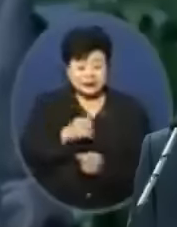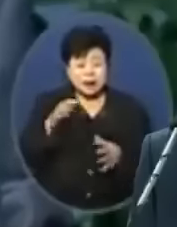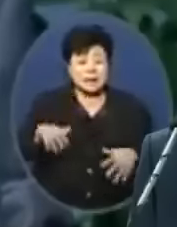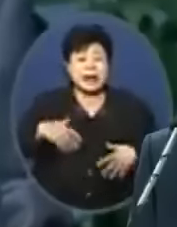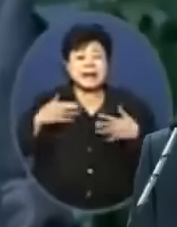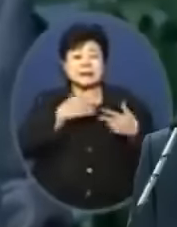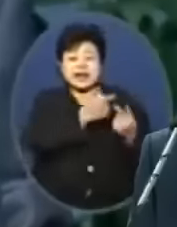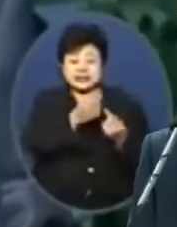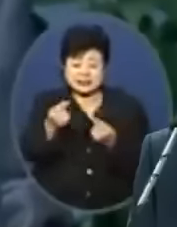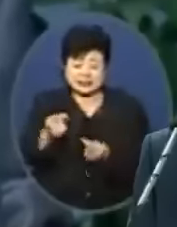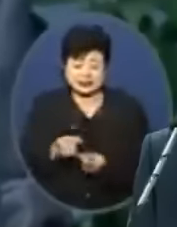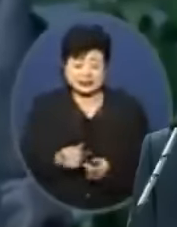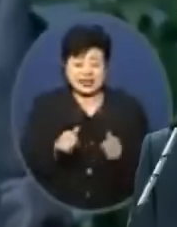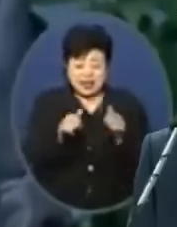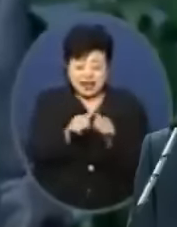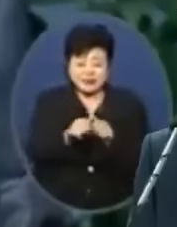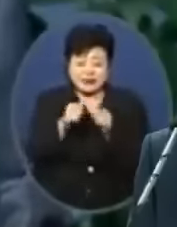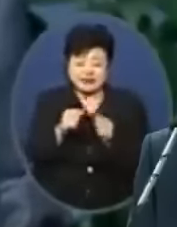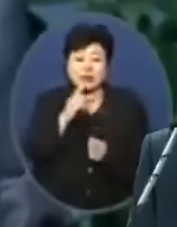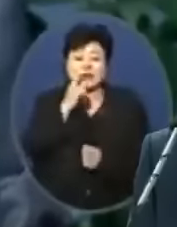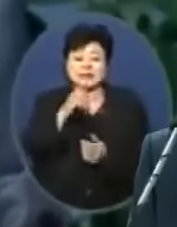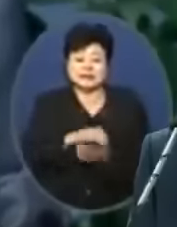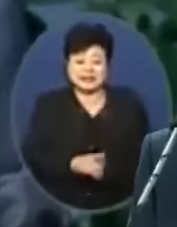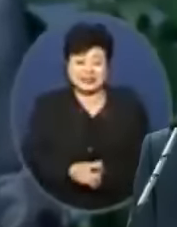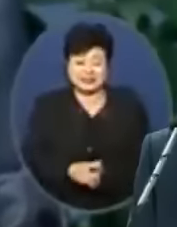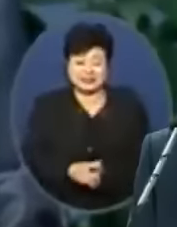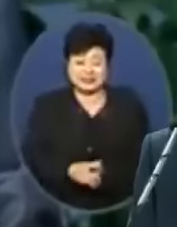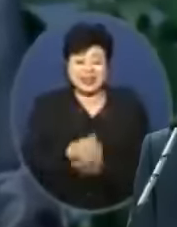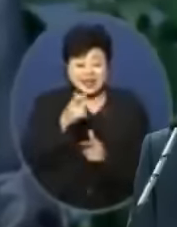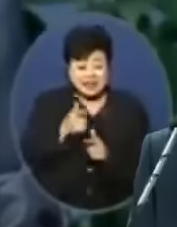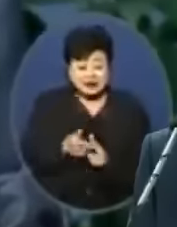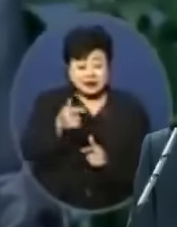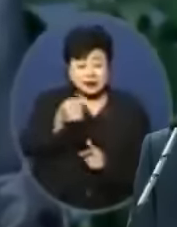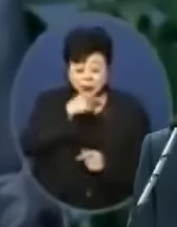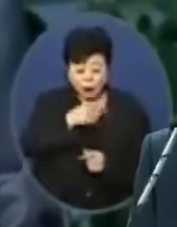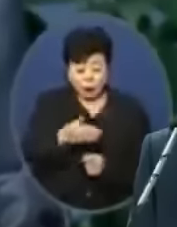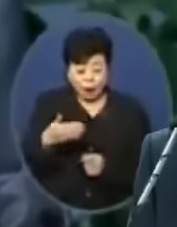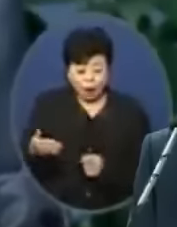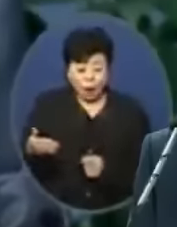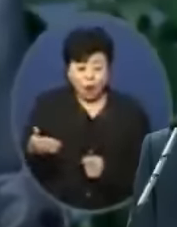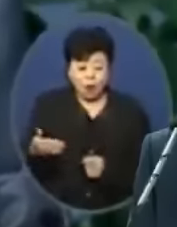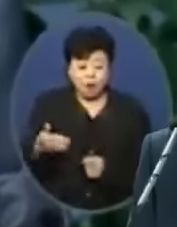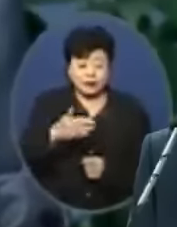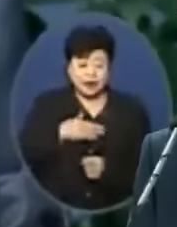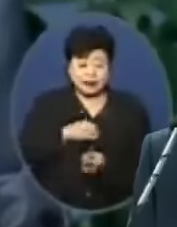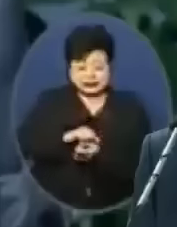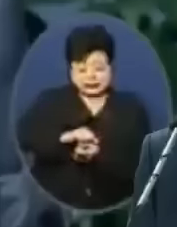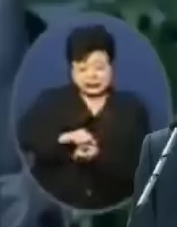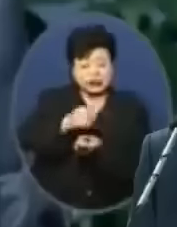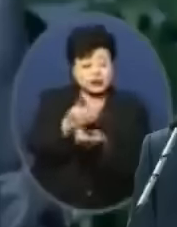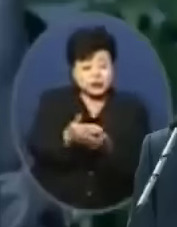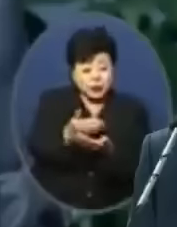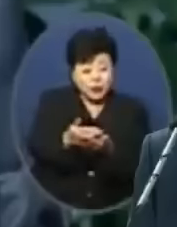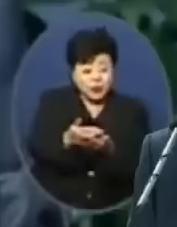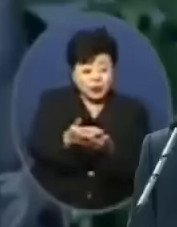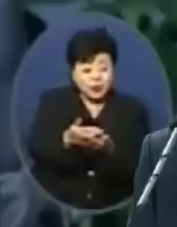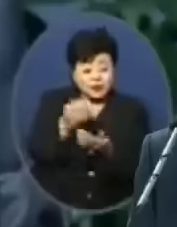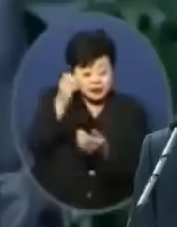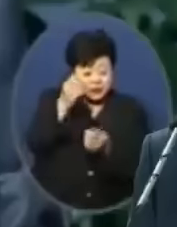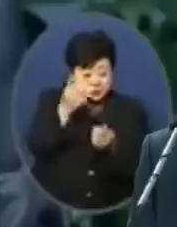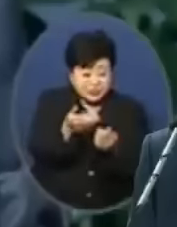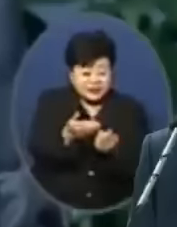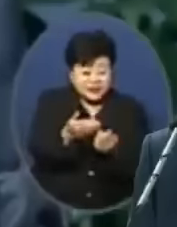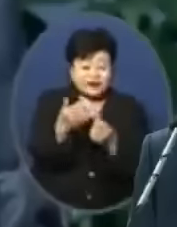바람과 같이 저와 함께 있겠다고 말한 것입니다. 예수님이 보혈로 나를 씻어주시고